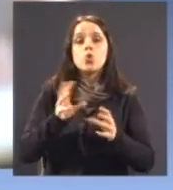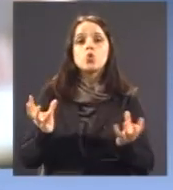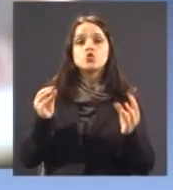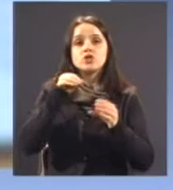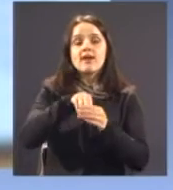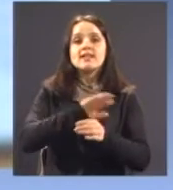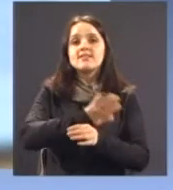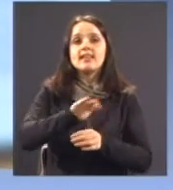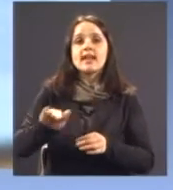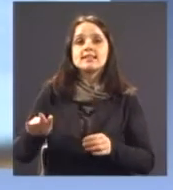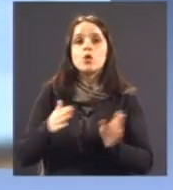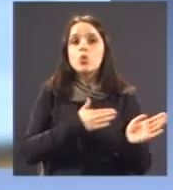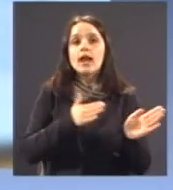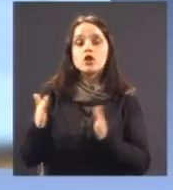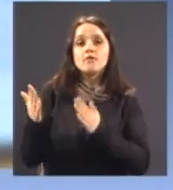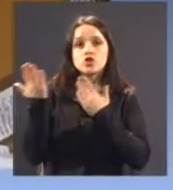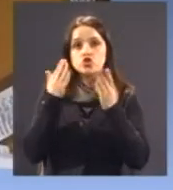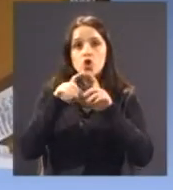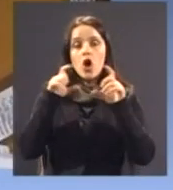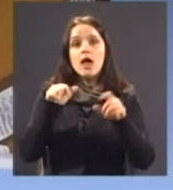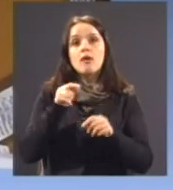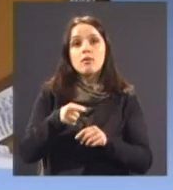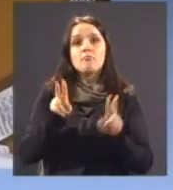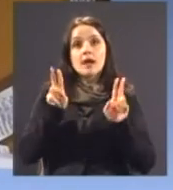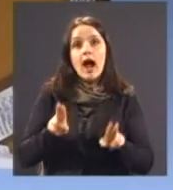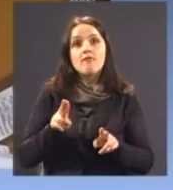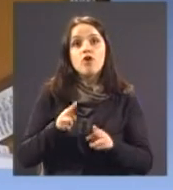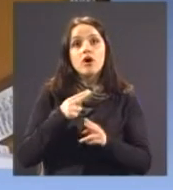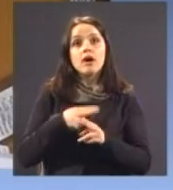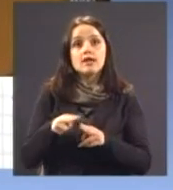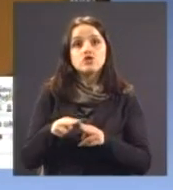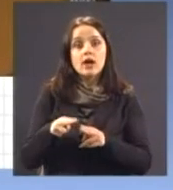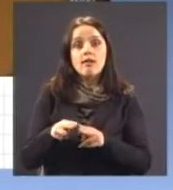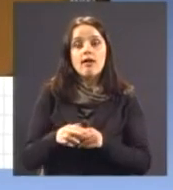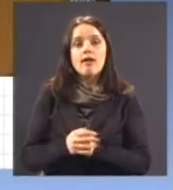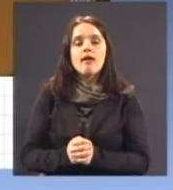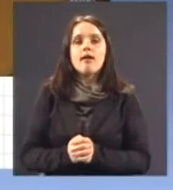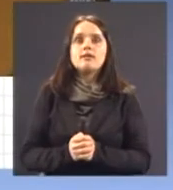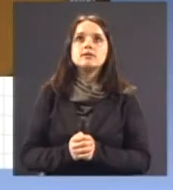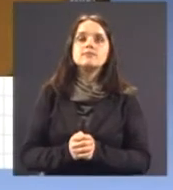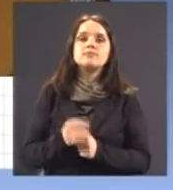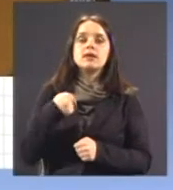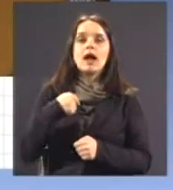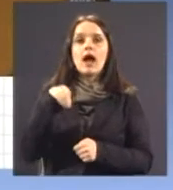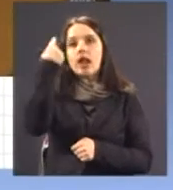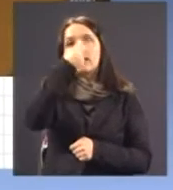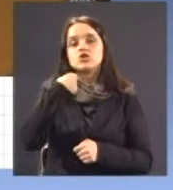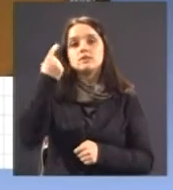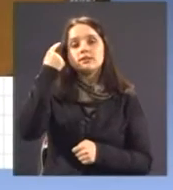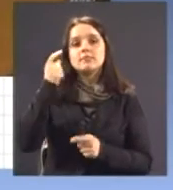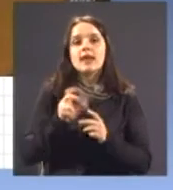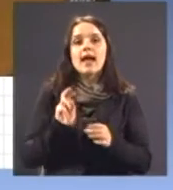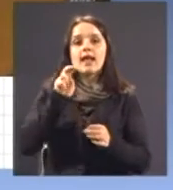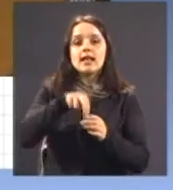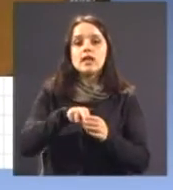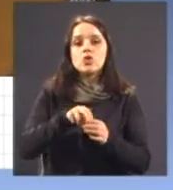škole, pokazala kao pravo rješenje? Ja lično mislim da je inkluzija trenutno, da je preskočila